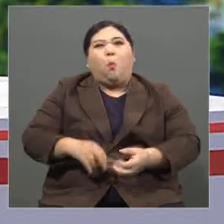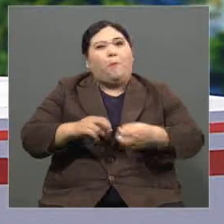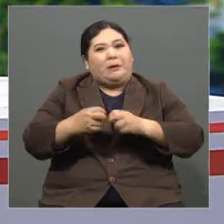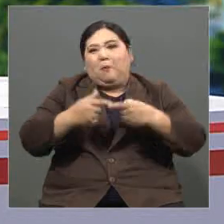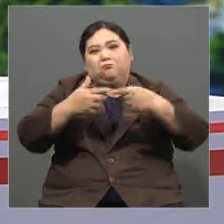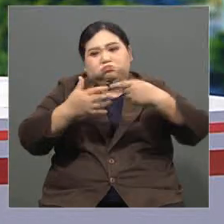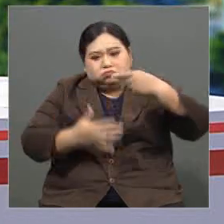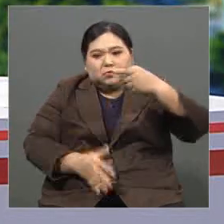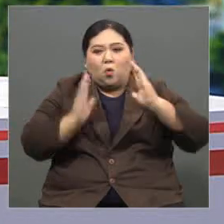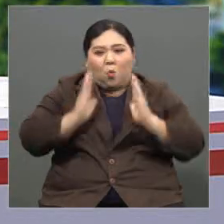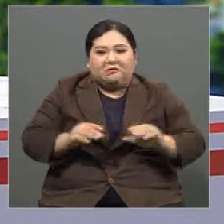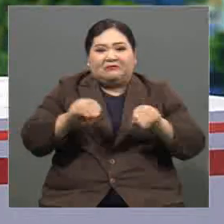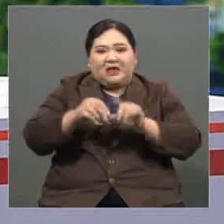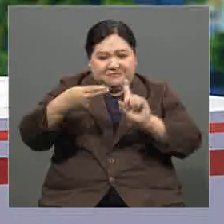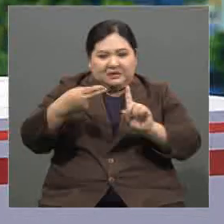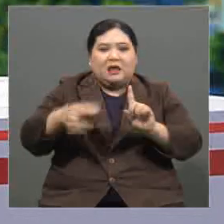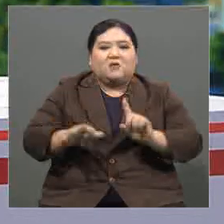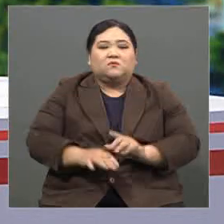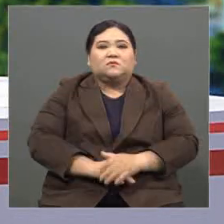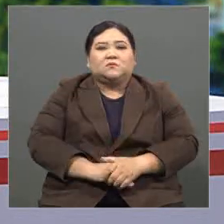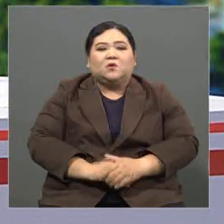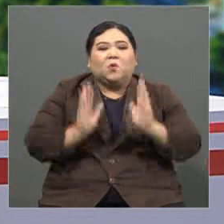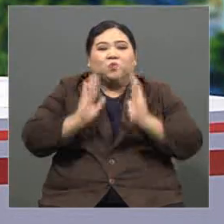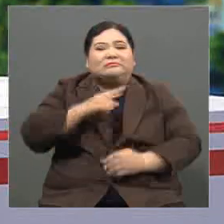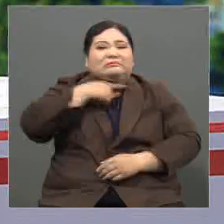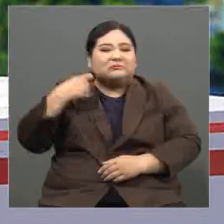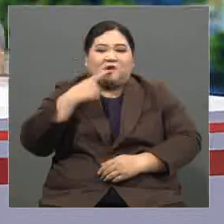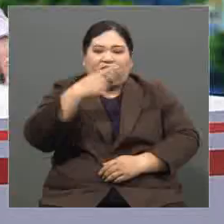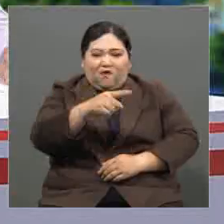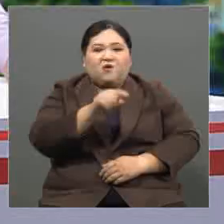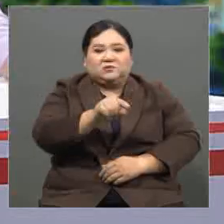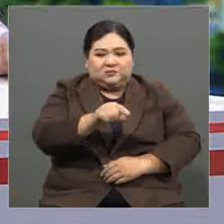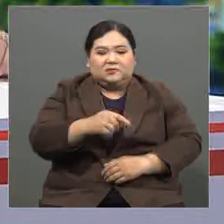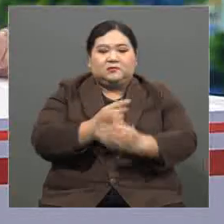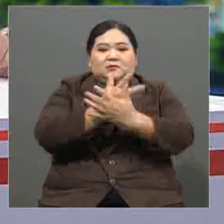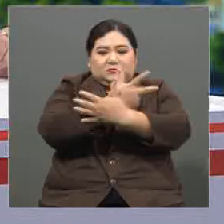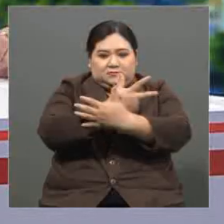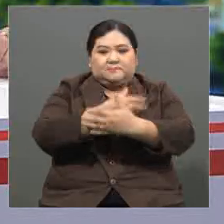เยอะเกือบหมื่นคนแล้วค่ะนะคะในส่วนของผู้เสียหายที่เข้ามาแจ้งความดำเนินคดีกับบริษัทเไอคอนกรุ๊ป